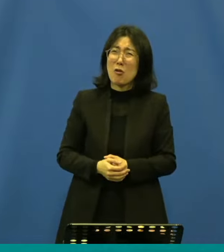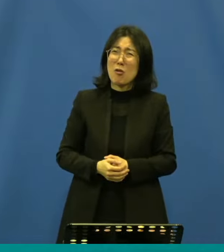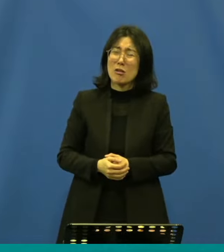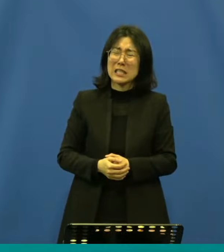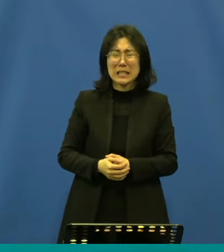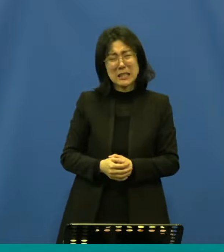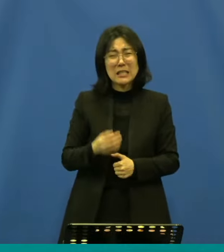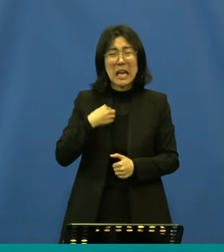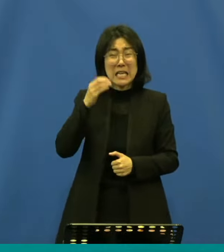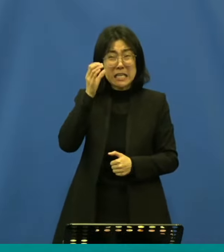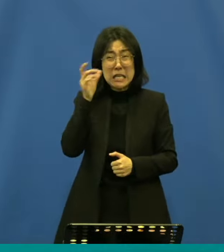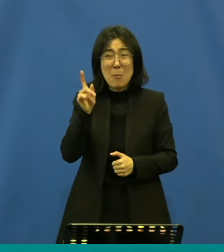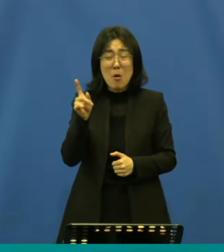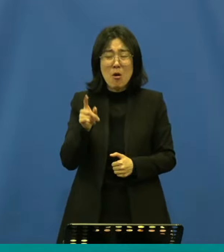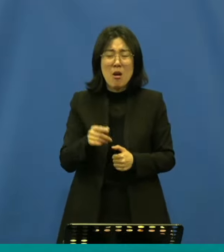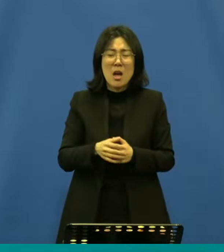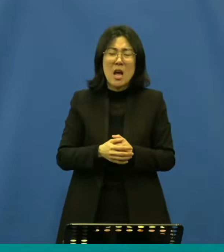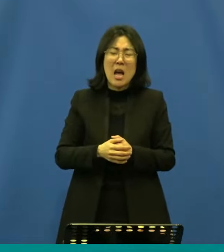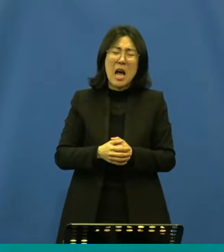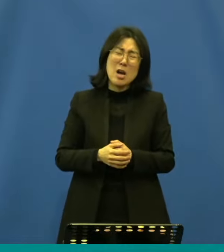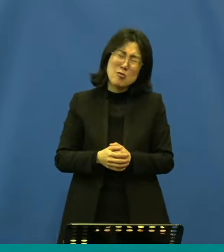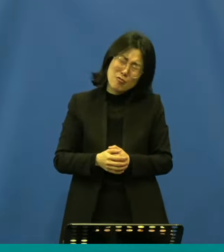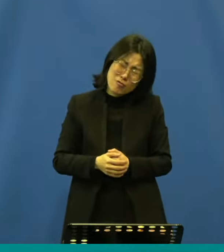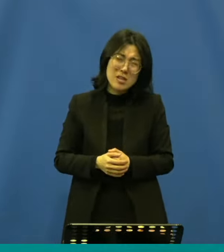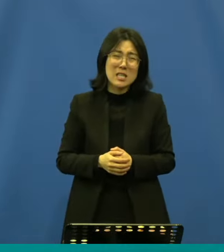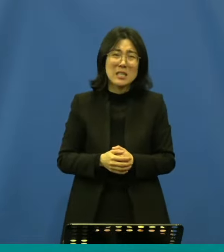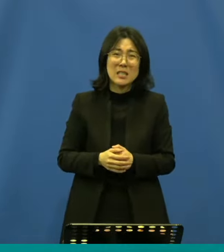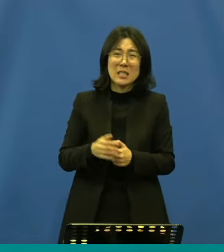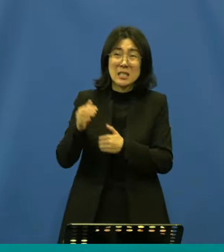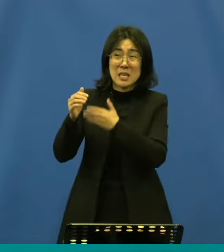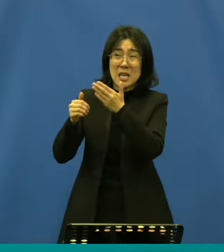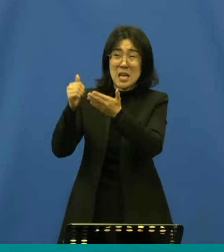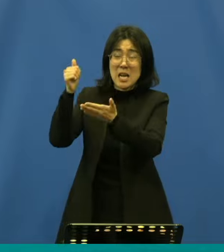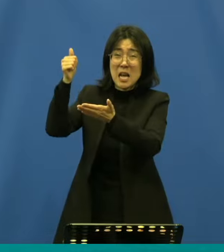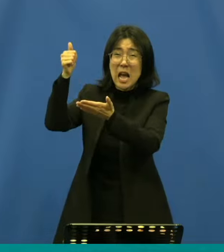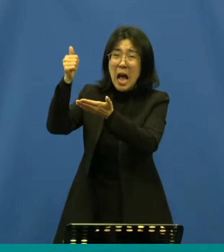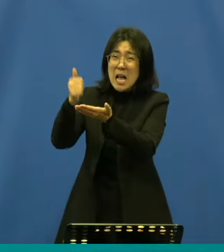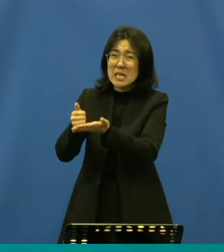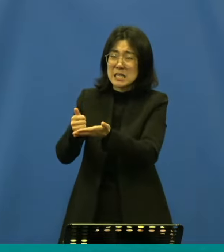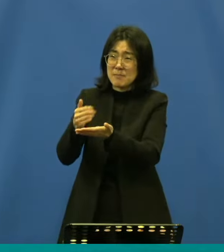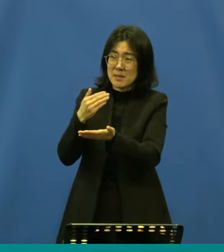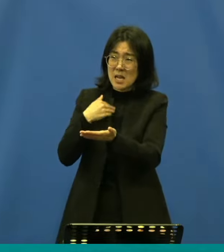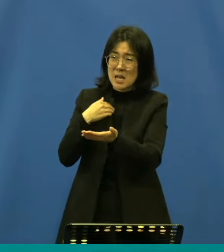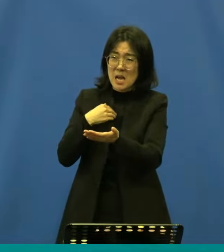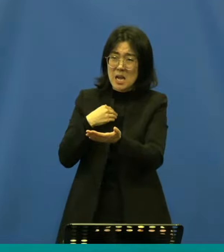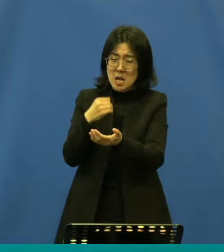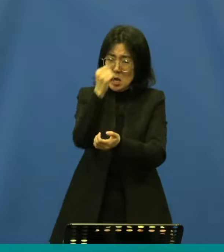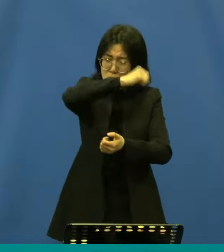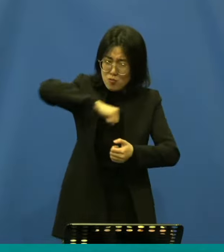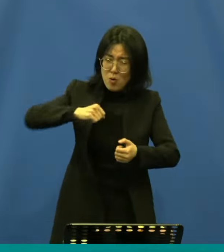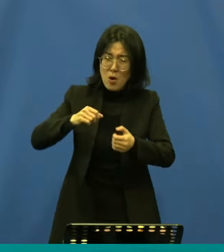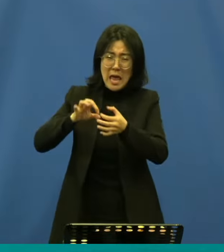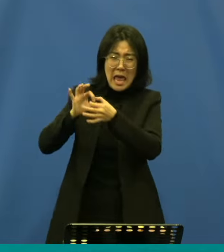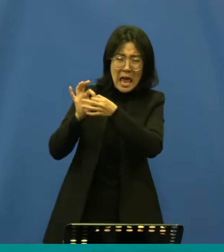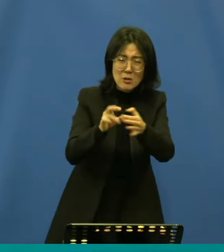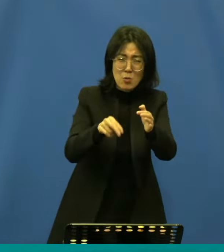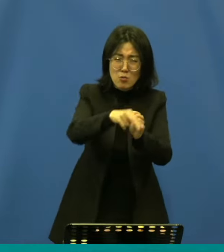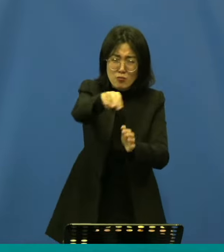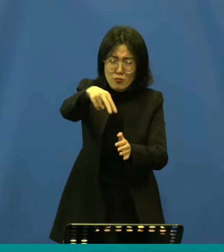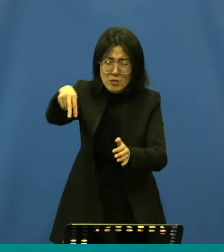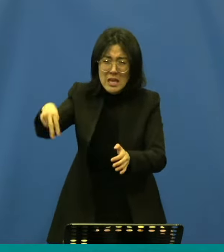그는 이미 알고 있는 하나님을 애써 거부하고 있었습니다. 자신이 불순종하는 게 옳았다고 여깁니다. 그런